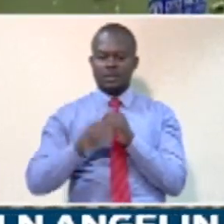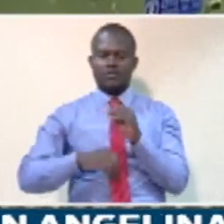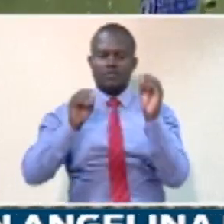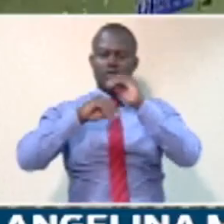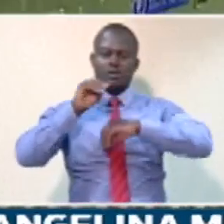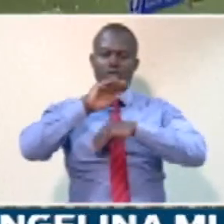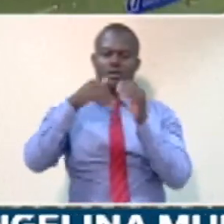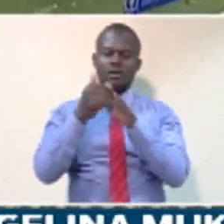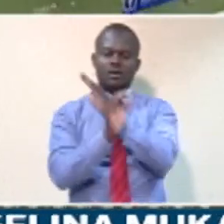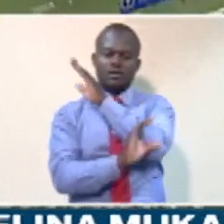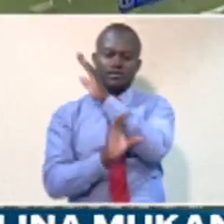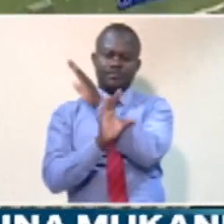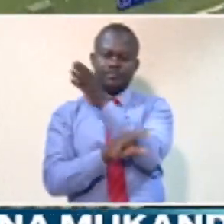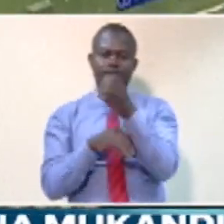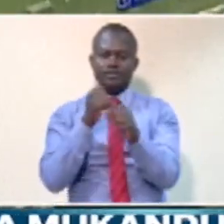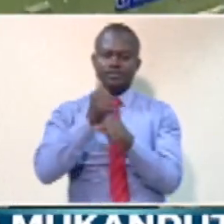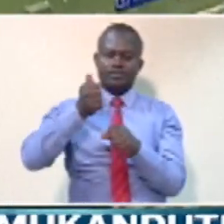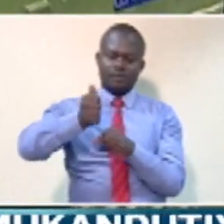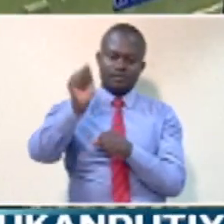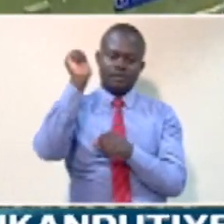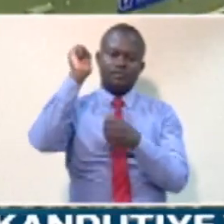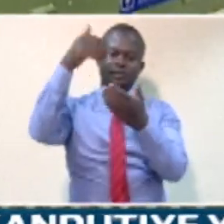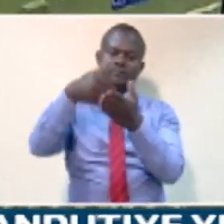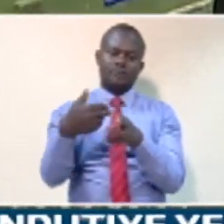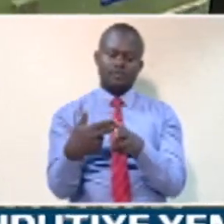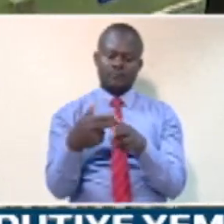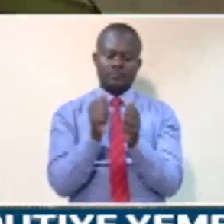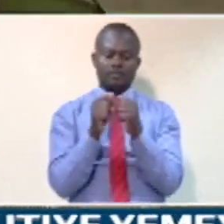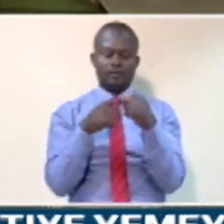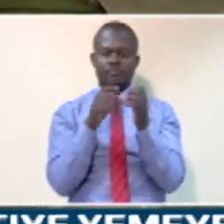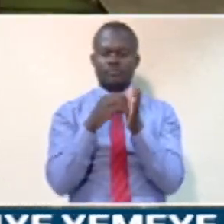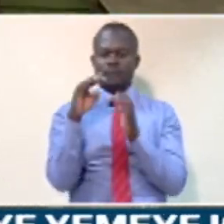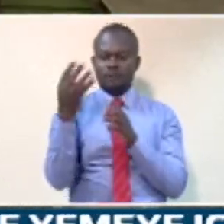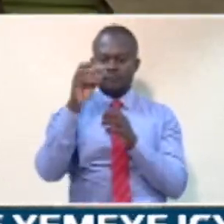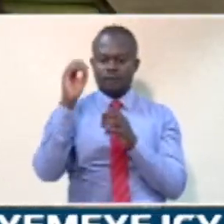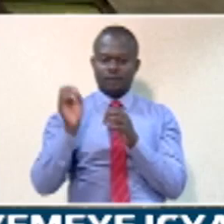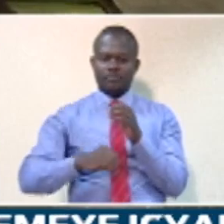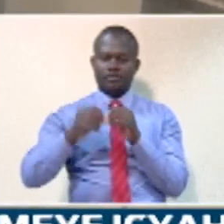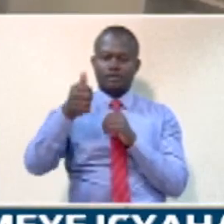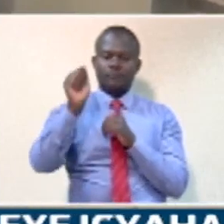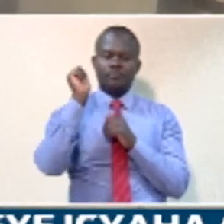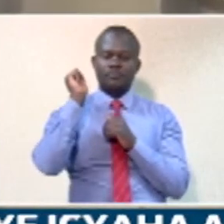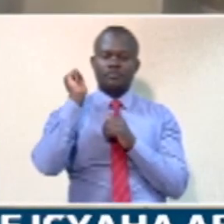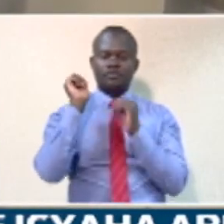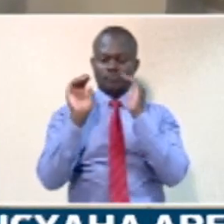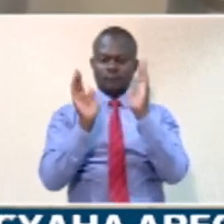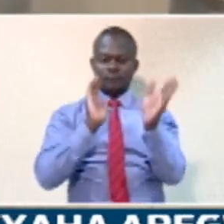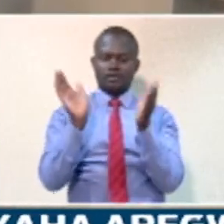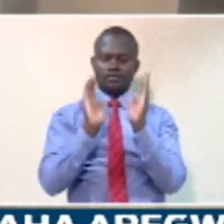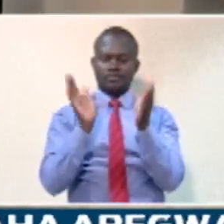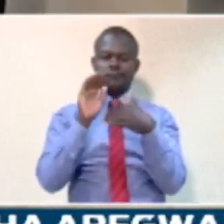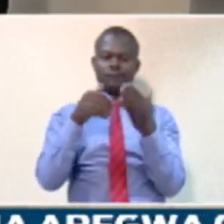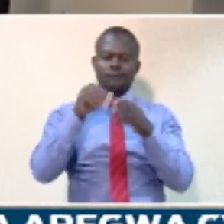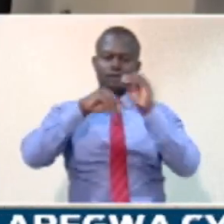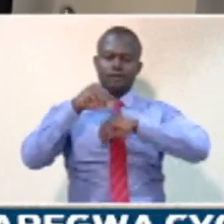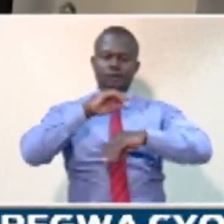mbumbe w'igihugu wose nari ry'abikorera rigera ku gipimo cya 16.4% byawo. Ugereranije ibipimo by'umusaruro